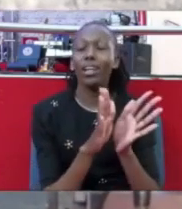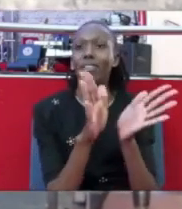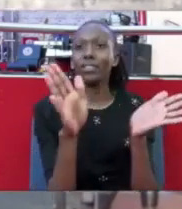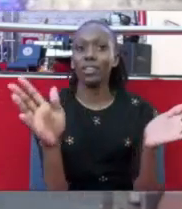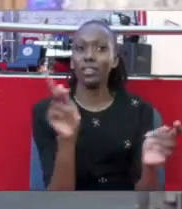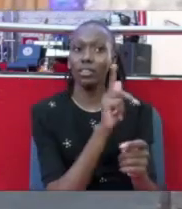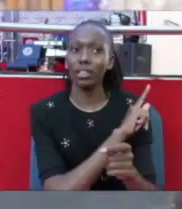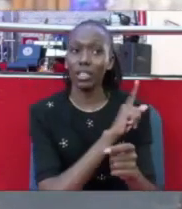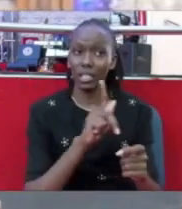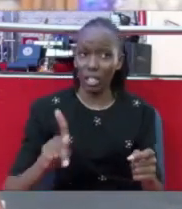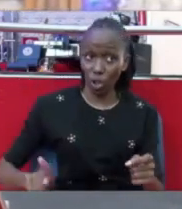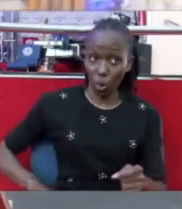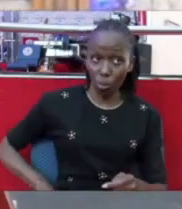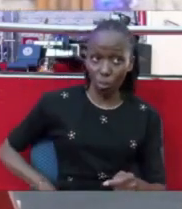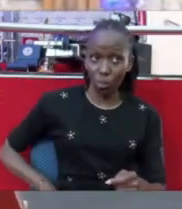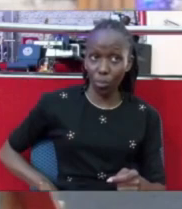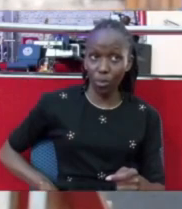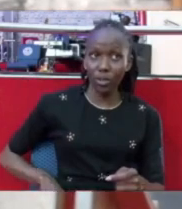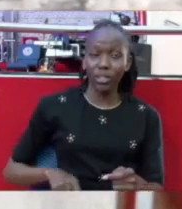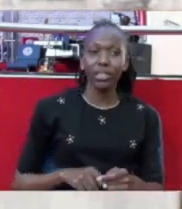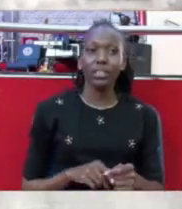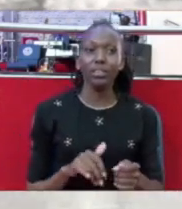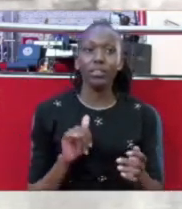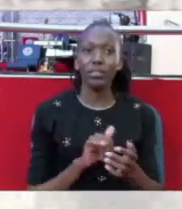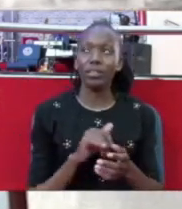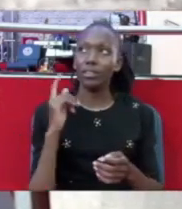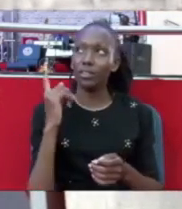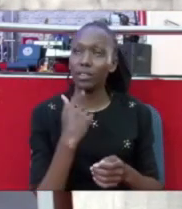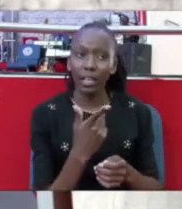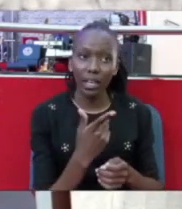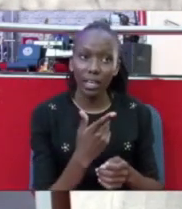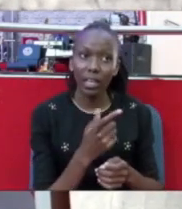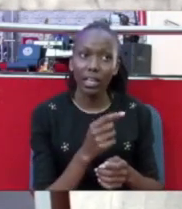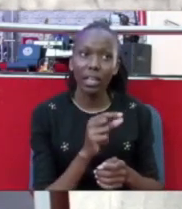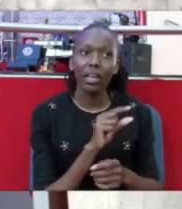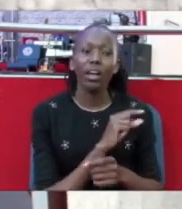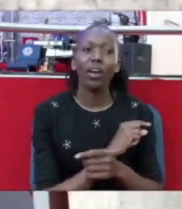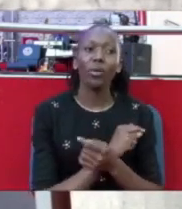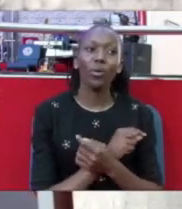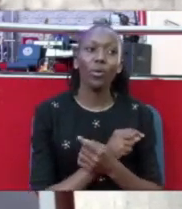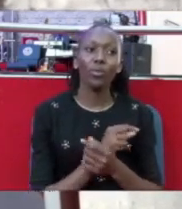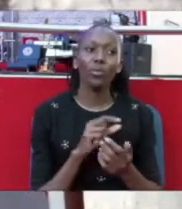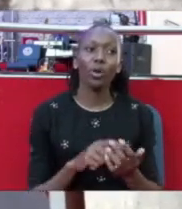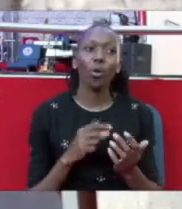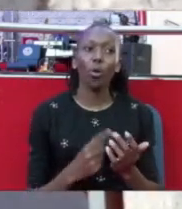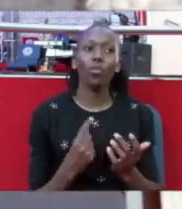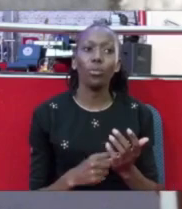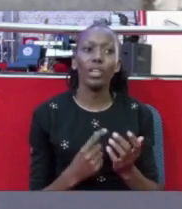uweze kueneza ufalme wa Mungu hapa they duniani. They say that the gospel is free. Wanasema kuwa tunapewa injili bure.